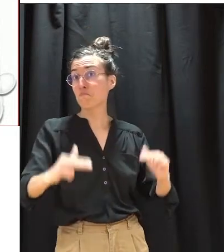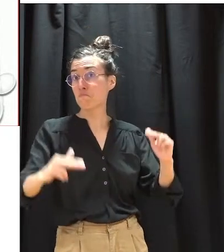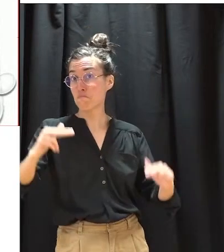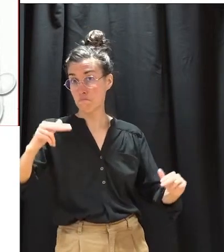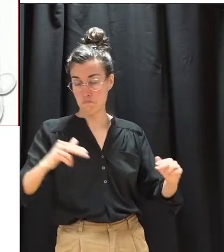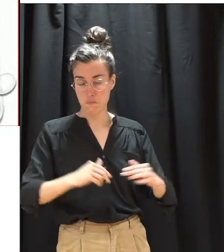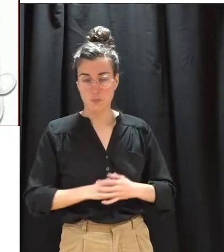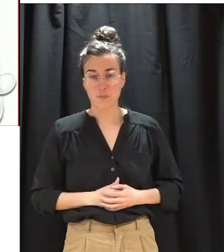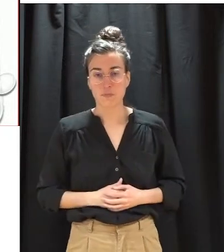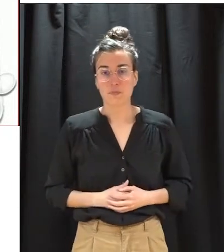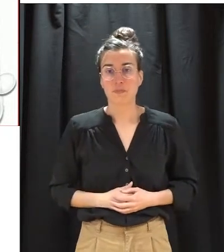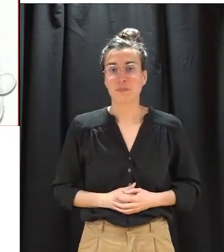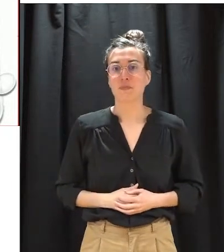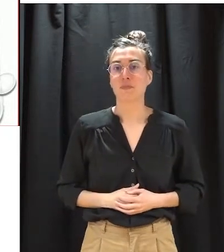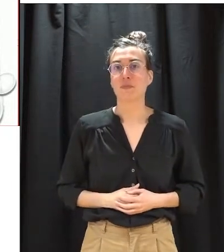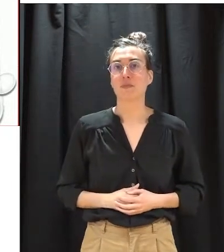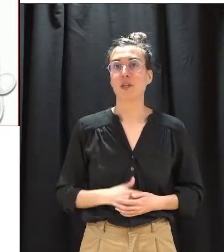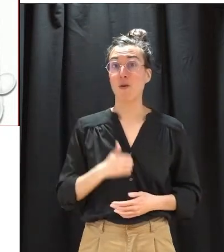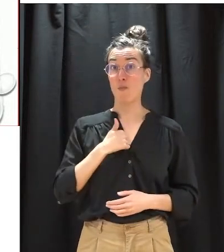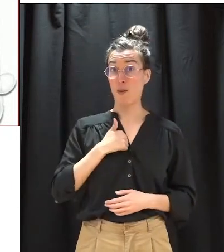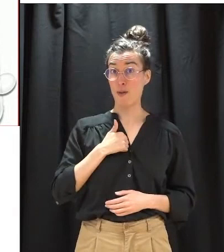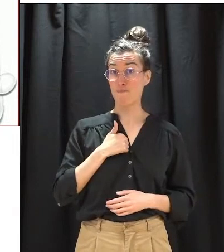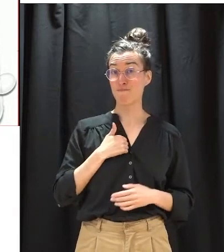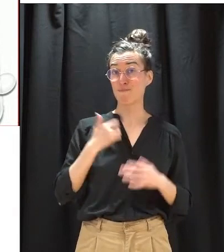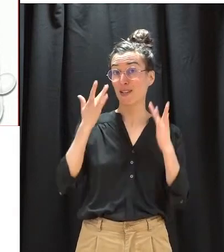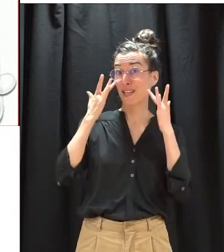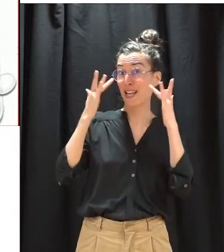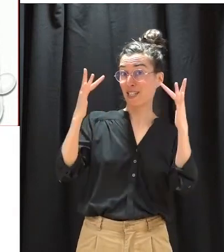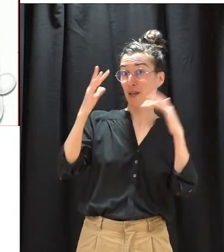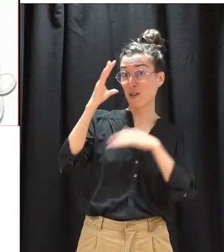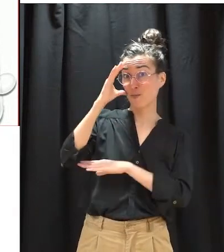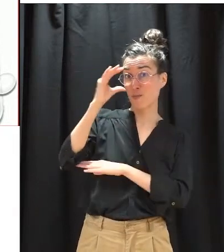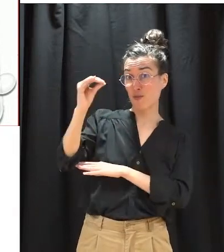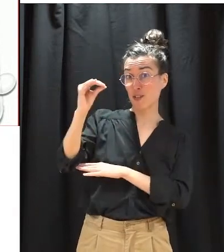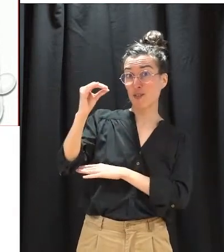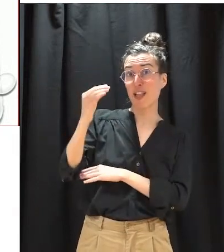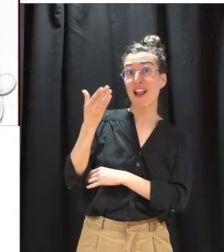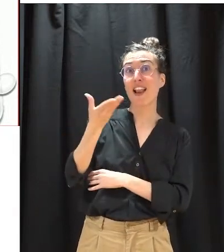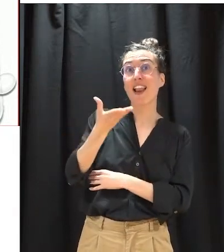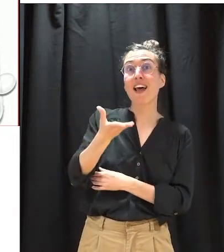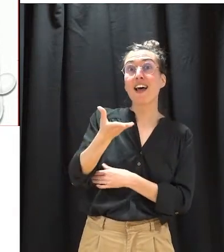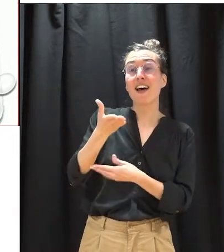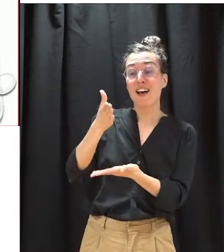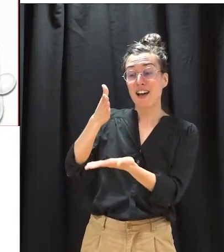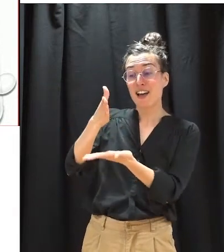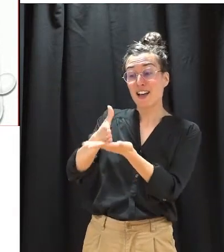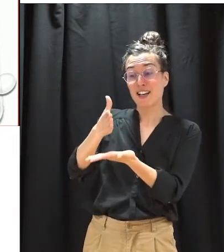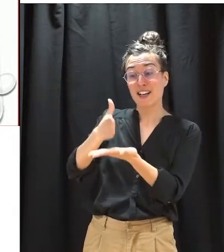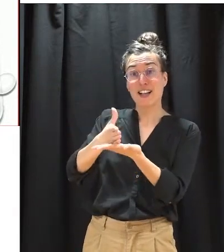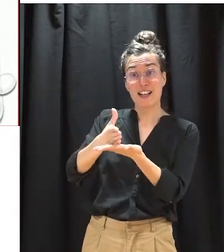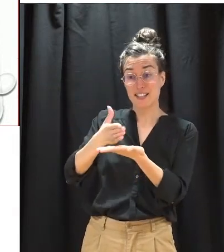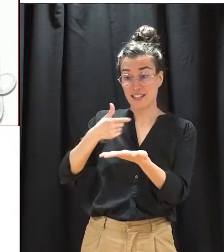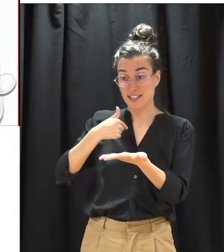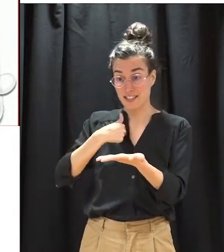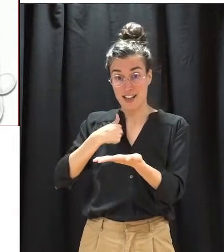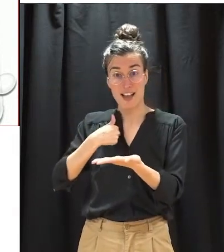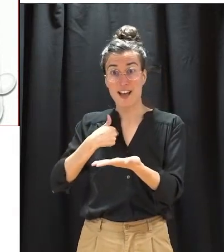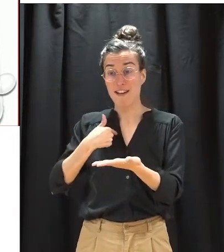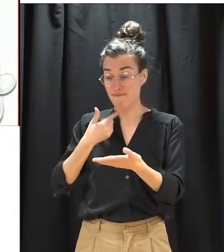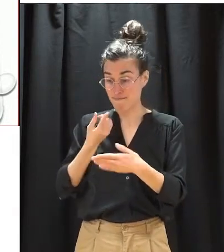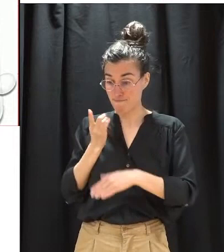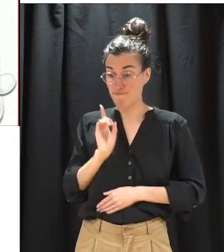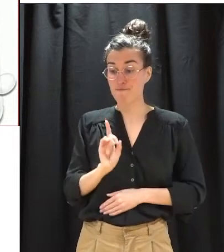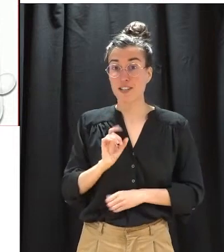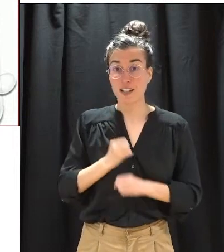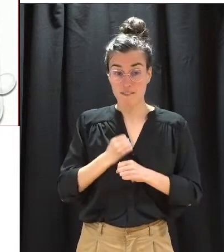Donc moi, de par mon expérience professionnelle, j'ai pu, dans les classes avec lesquelles et les enfants avec lesquels j'ai pu travailler, observer cette grande